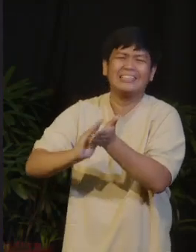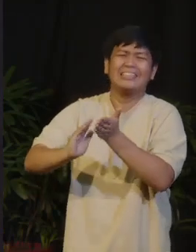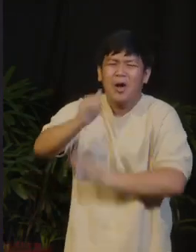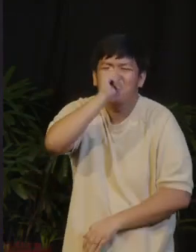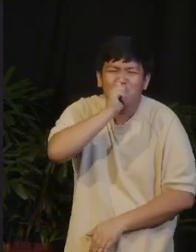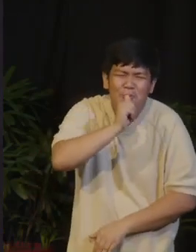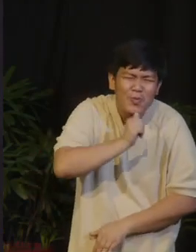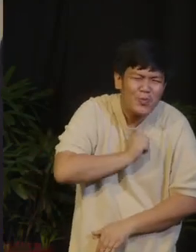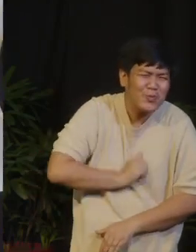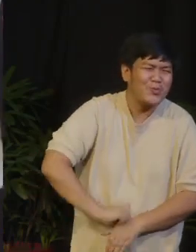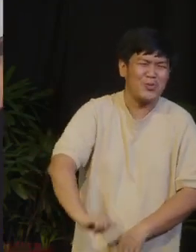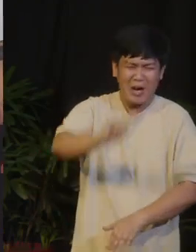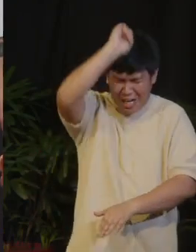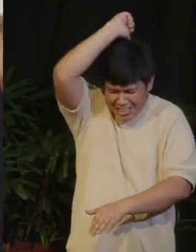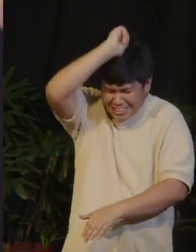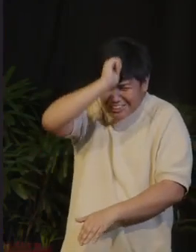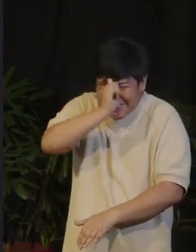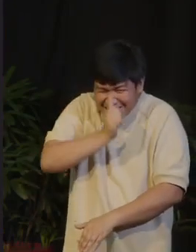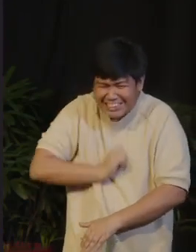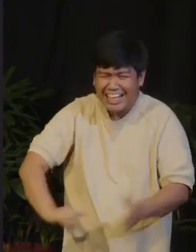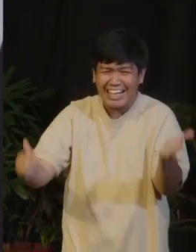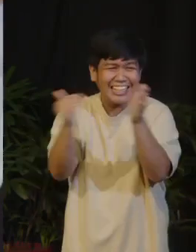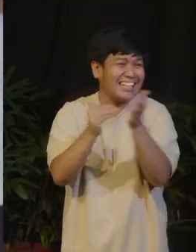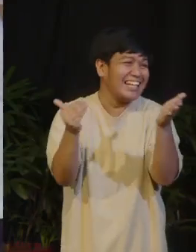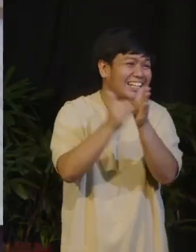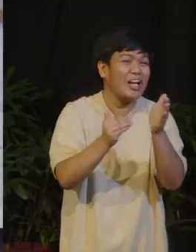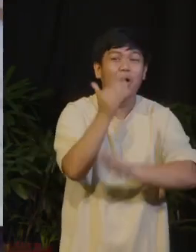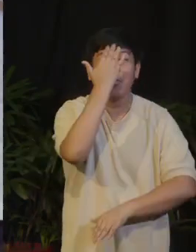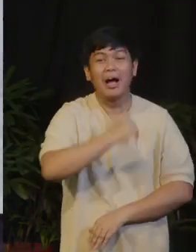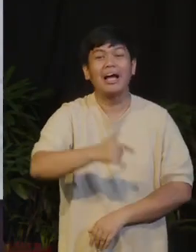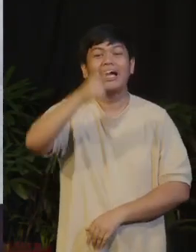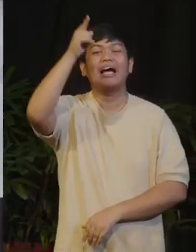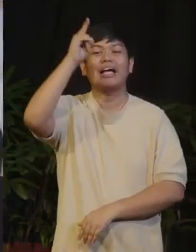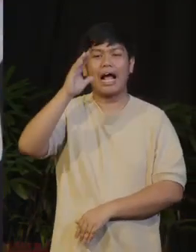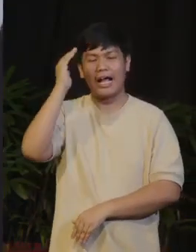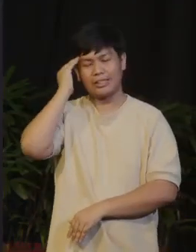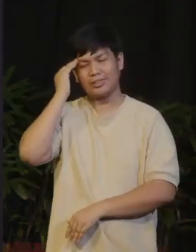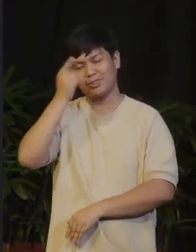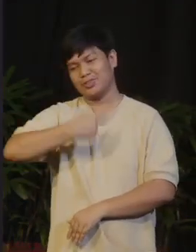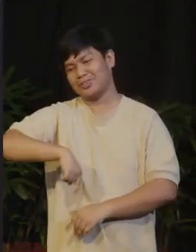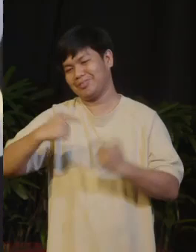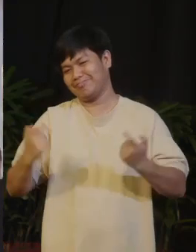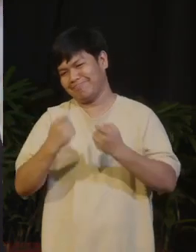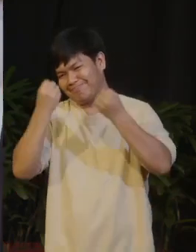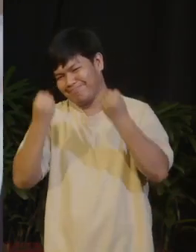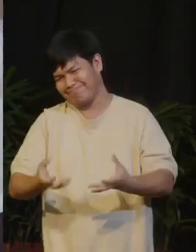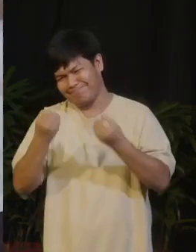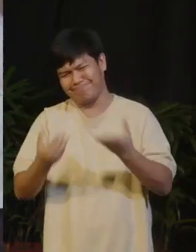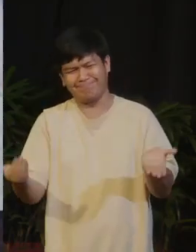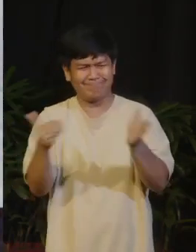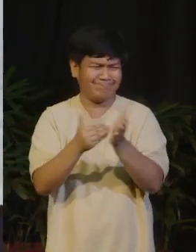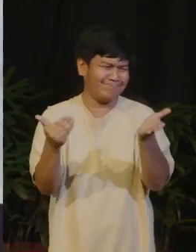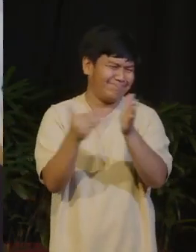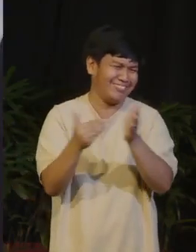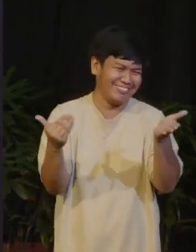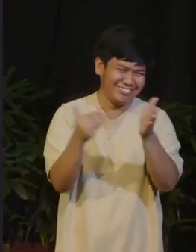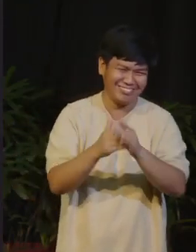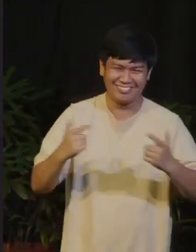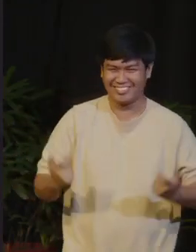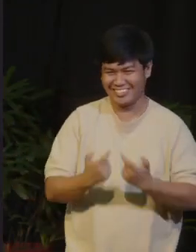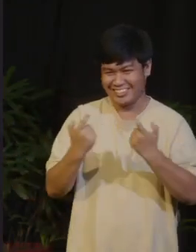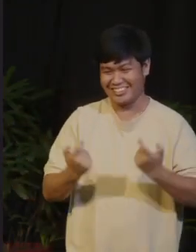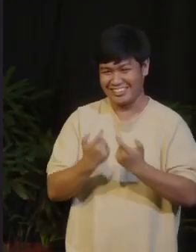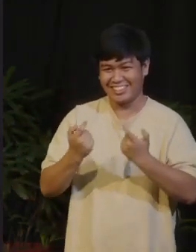one another, forgive one another. Paulit-ulit yun dahil alam ng Diyos na tayo makasalanan at lagi tayong magkukulang sa